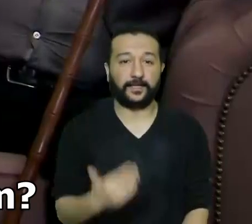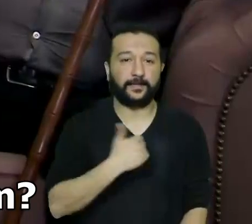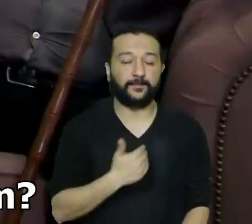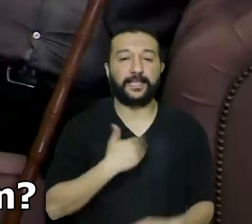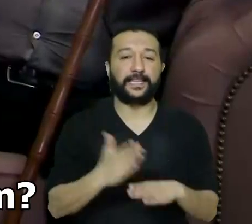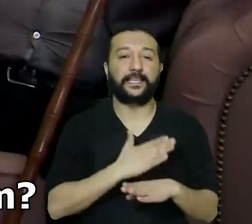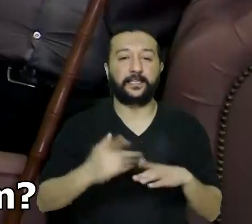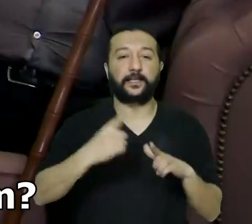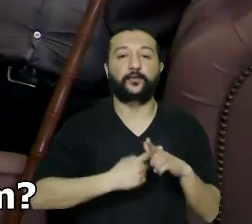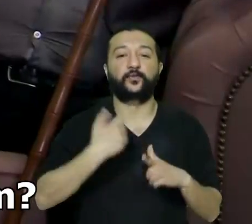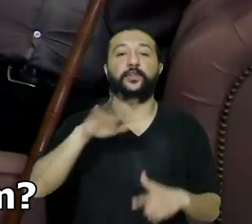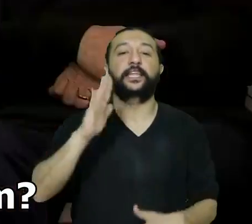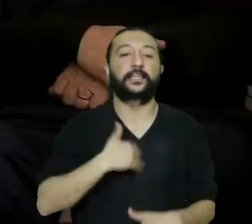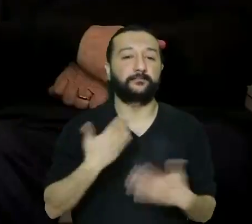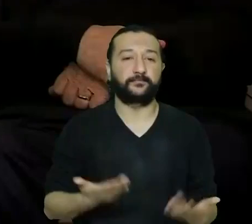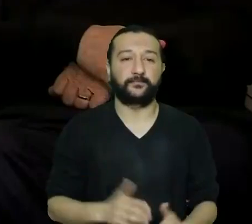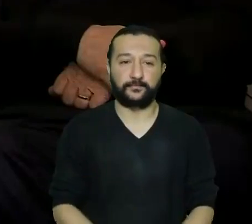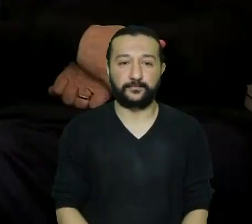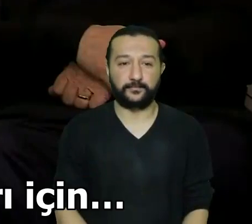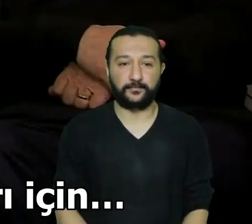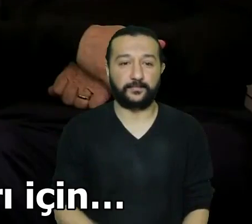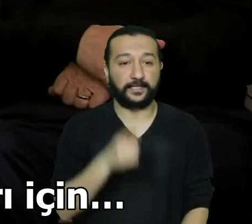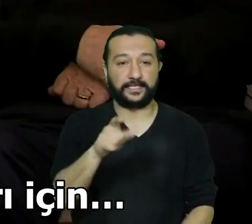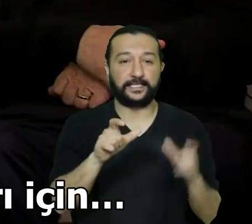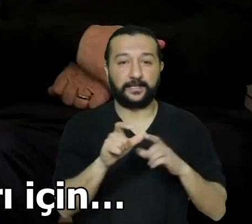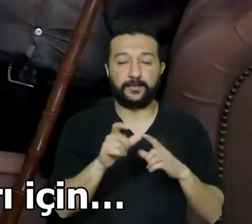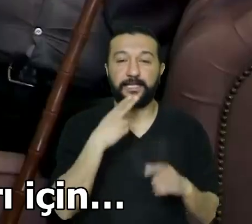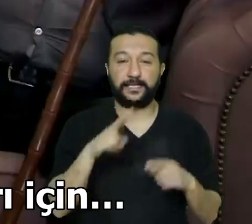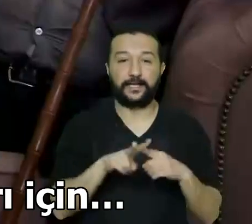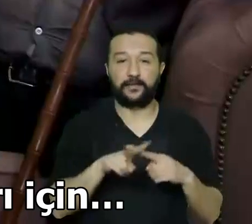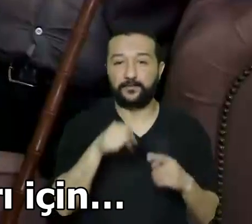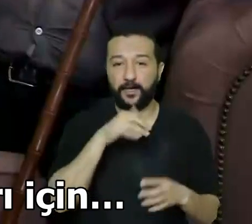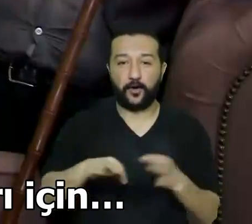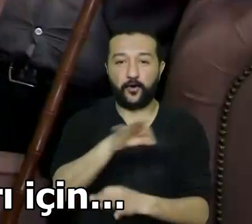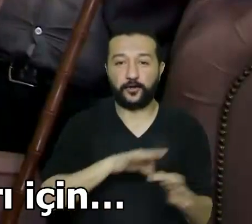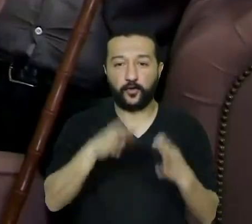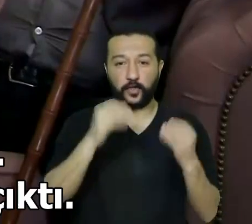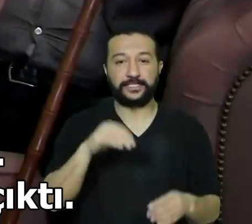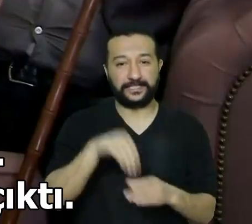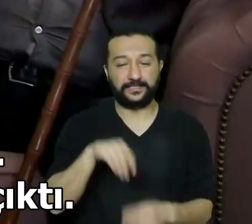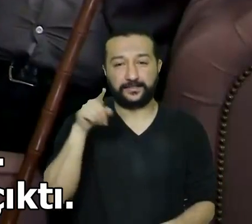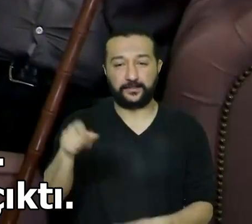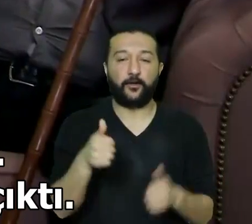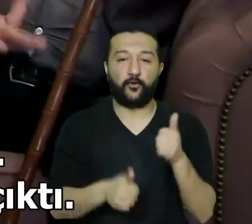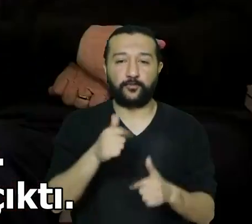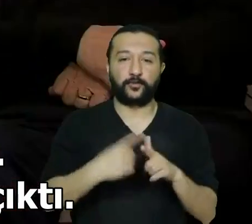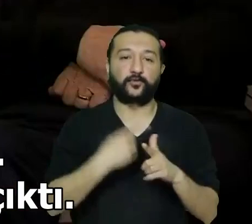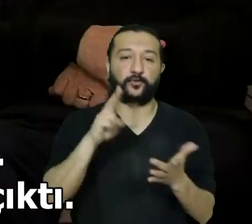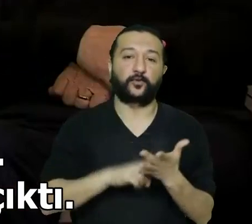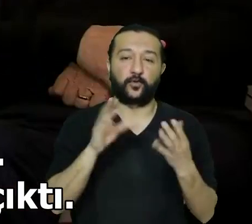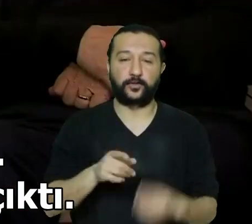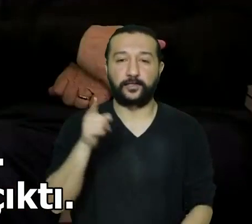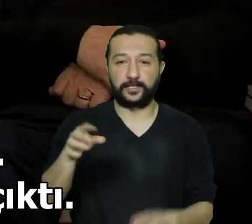Ben niye jüride değilim Tim? Serpil Hanım'la Kemal Bey organizatör oldukları için otomatikman